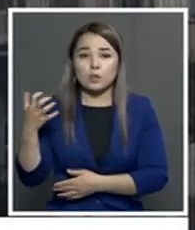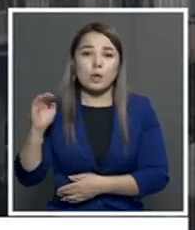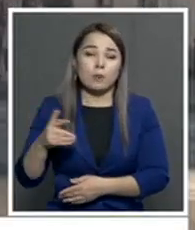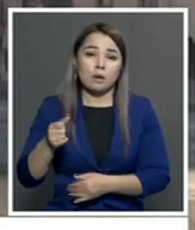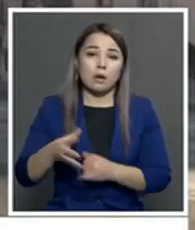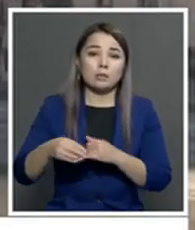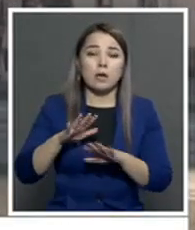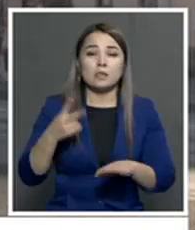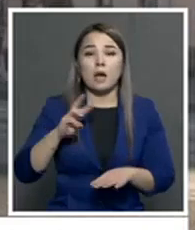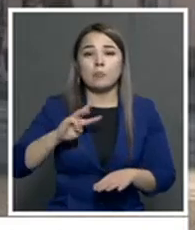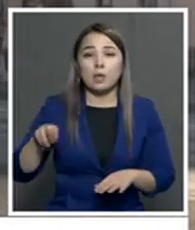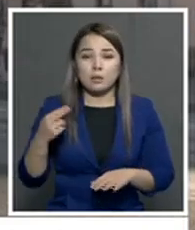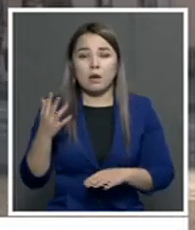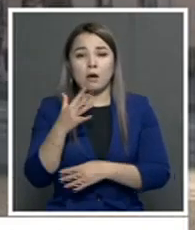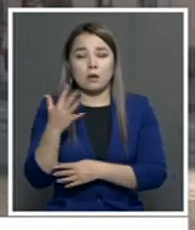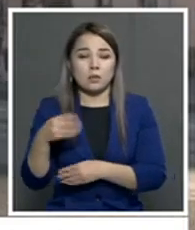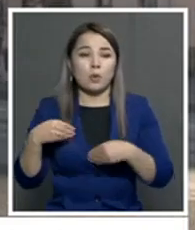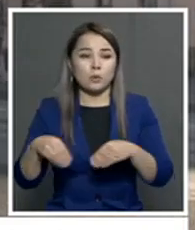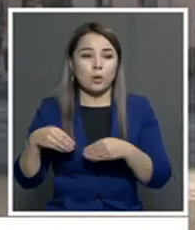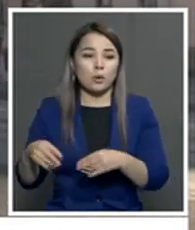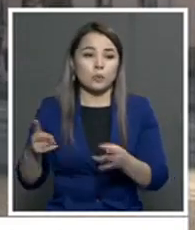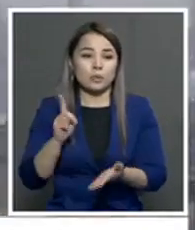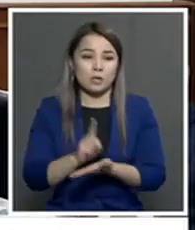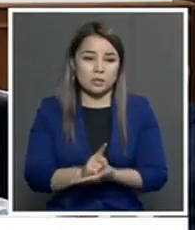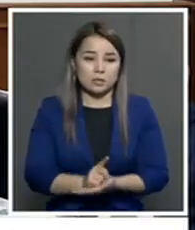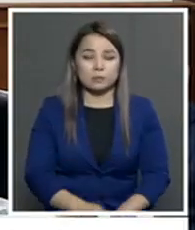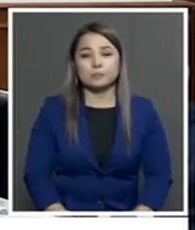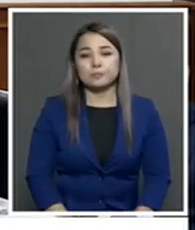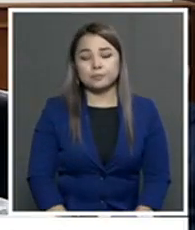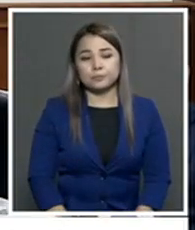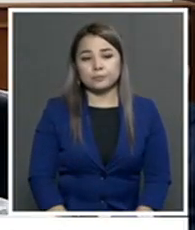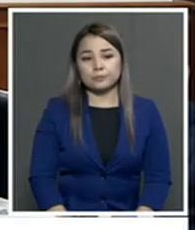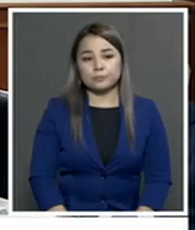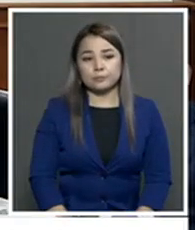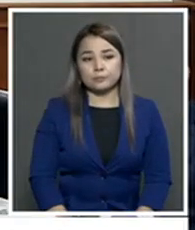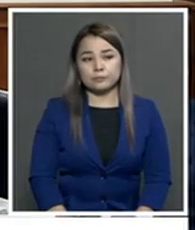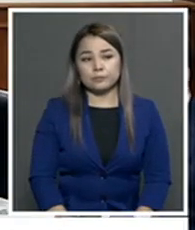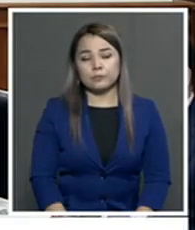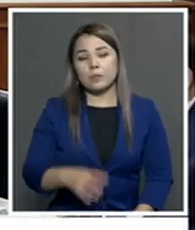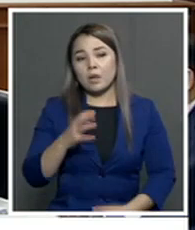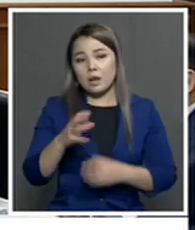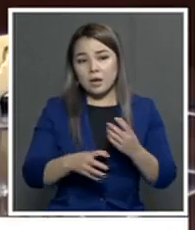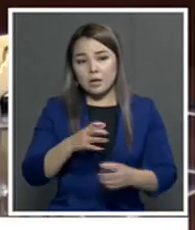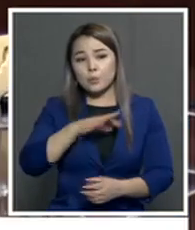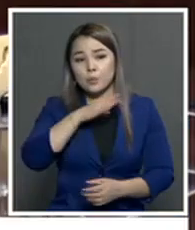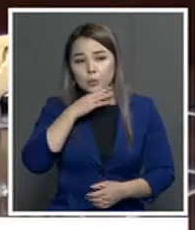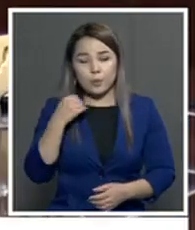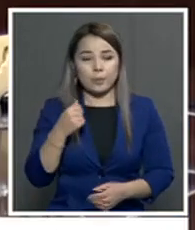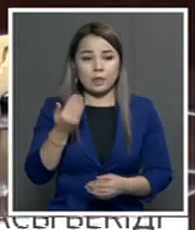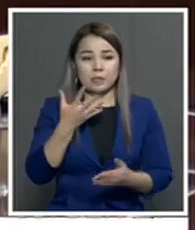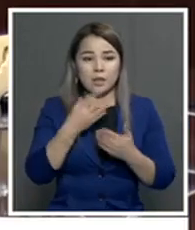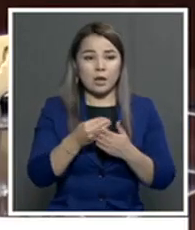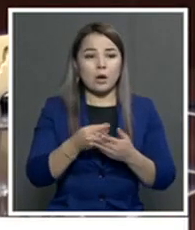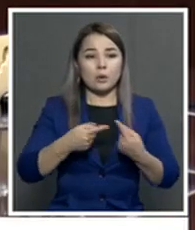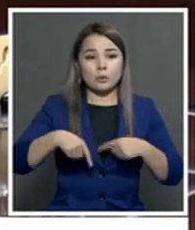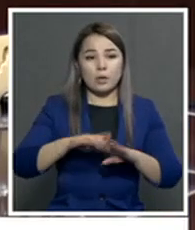ұлғайтып, 2 миллиардтан астам ағаш отырғызылуы тиіс. Әлем көптеген елдері экологиялық қауіпсіздікті қамтамасыз ету және қоршаған